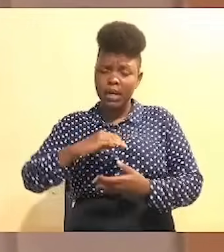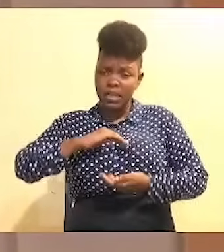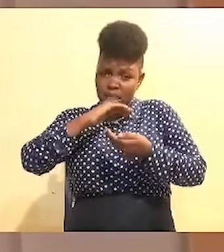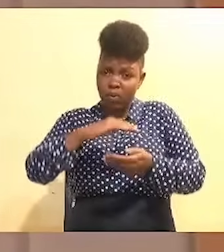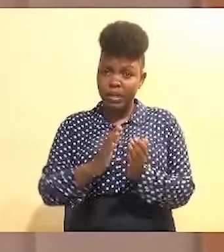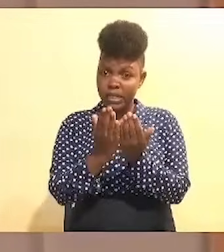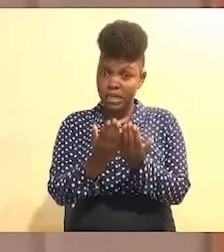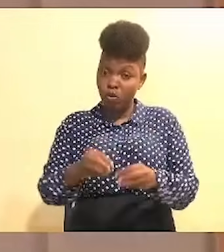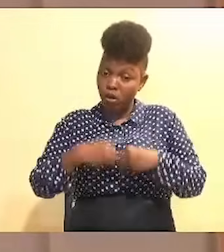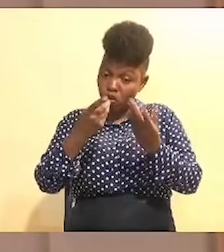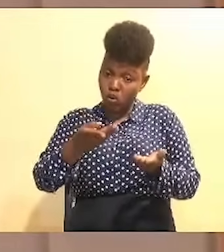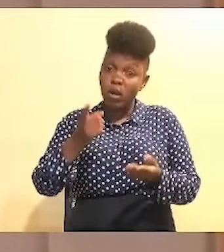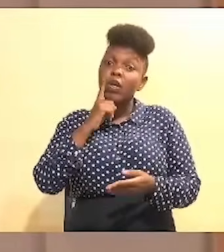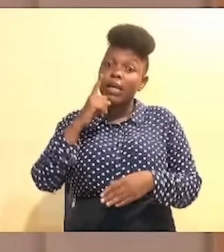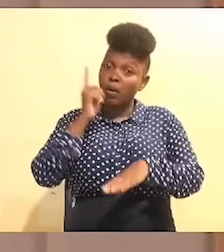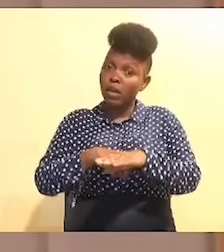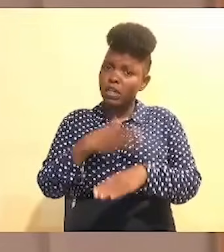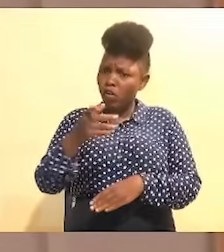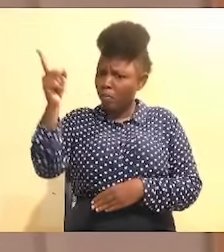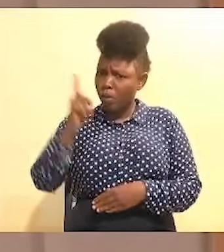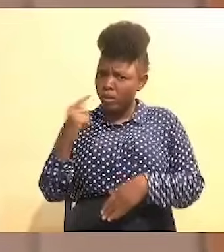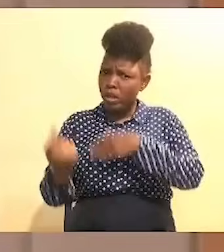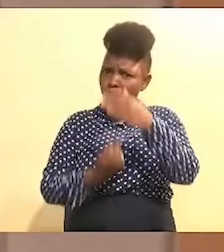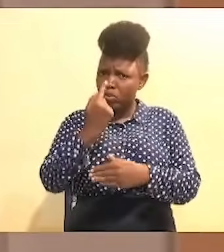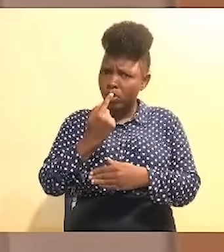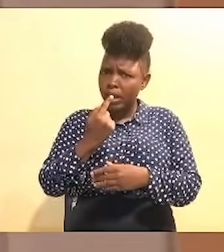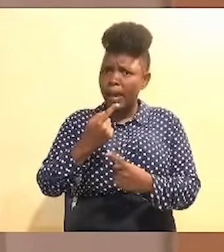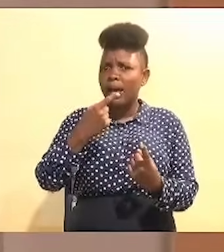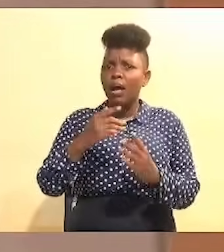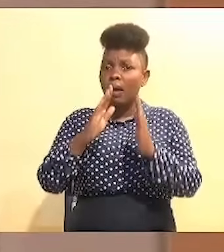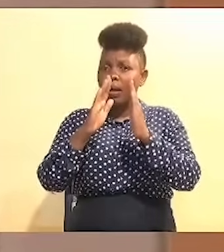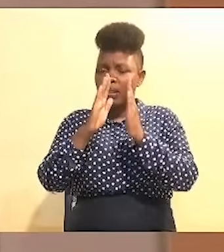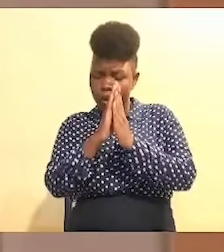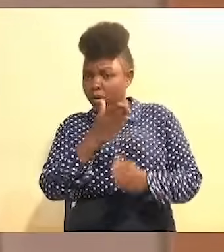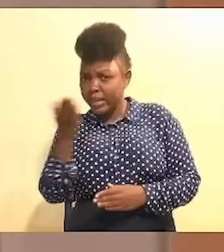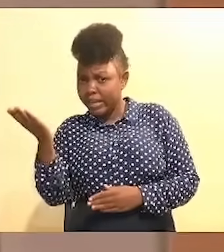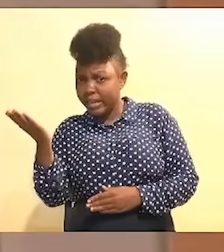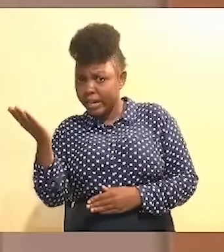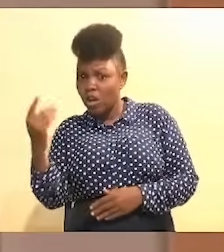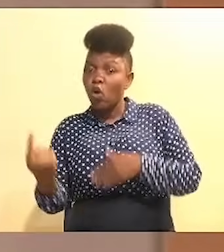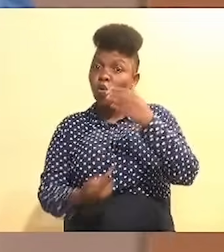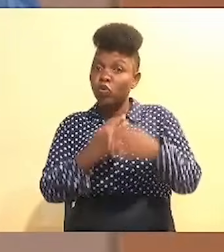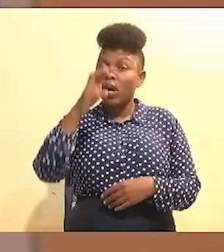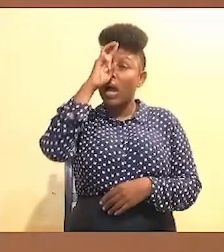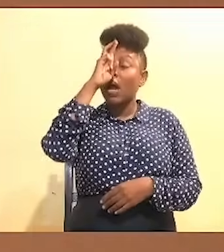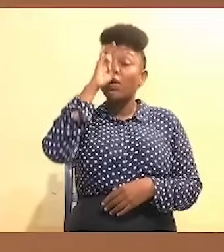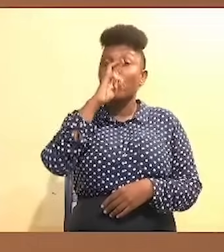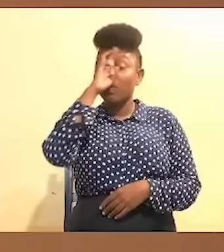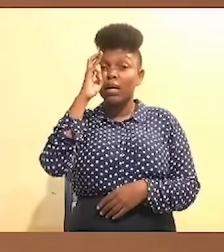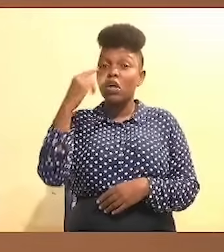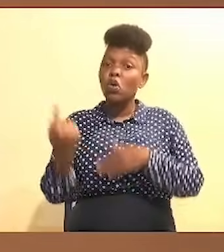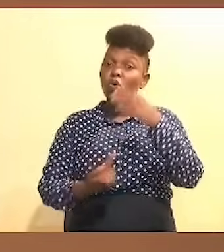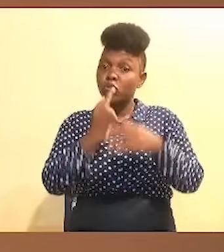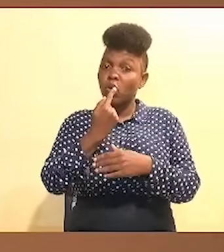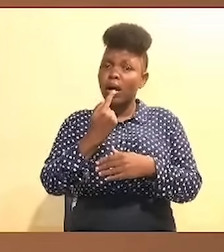tunatoa kila wakati hapa. Na wewe umekuja hapa kutokea Mennonite Assemblies of God, kutoka Roman Catholic, umetoka